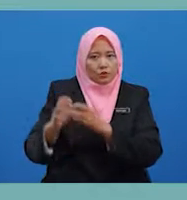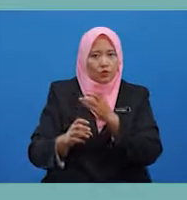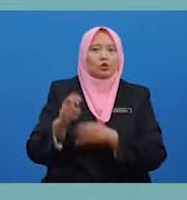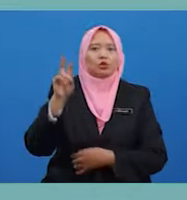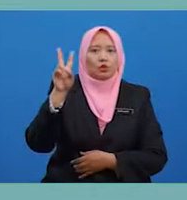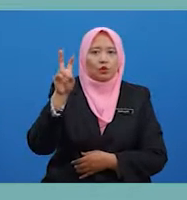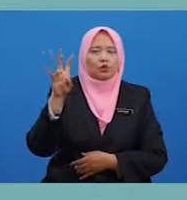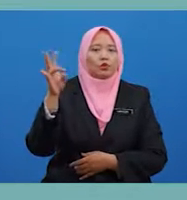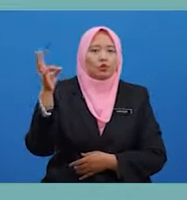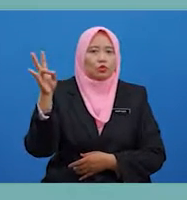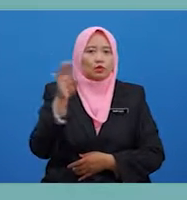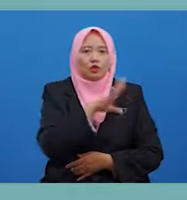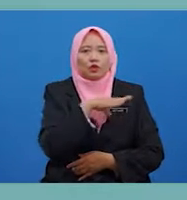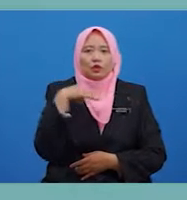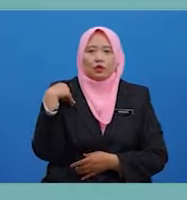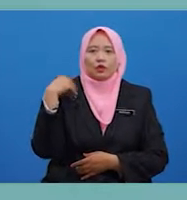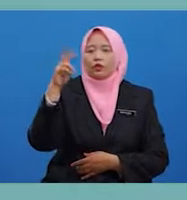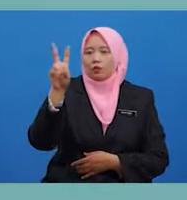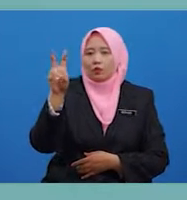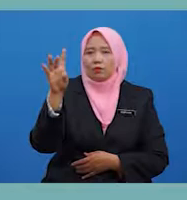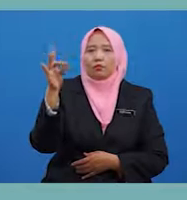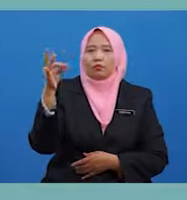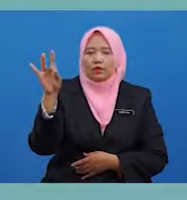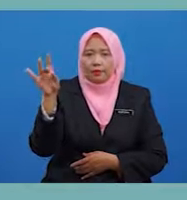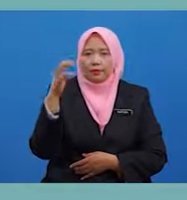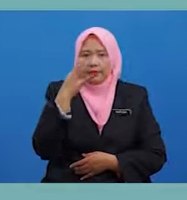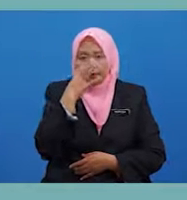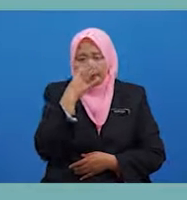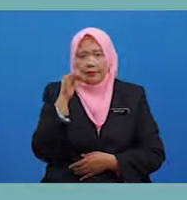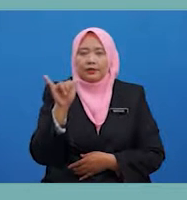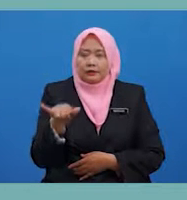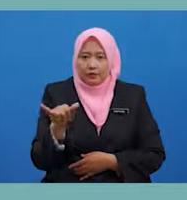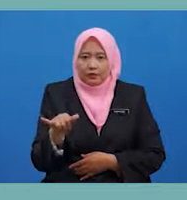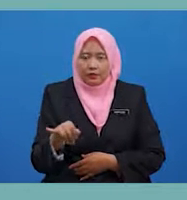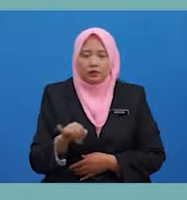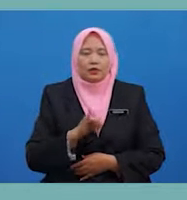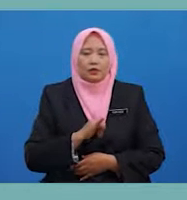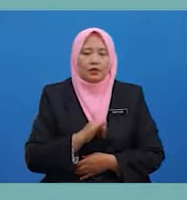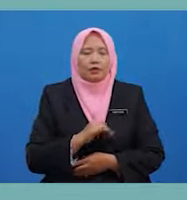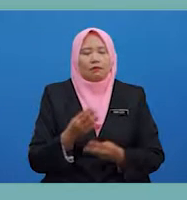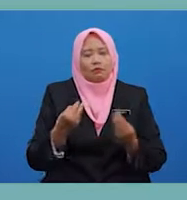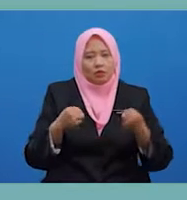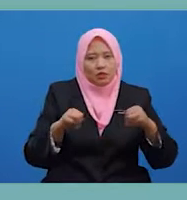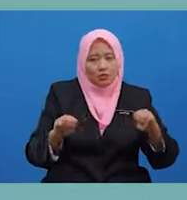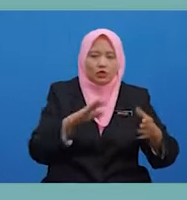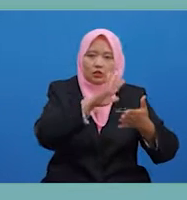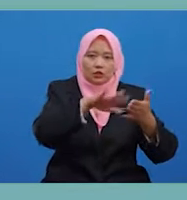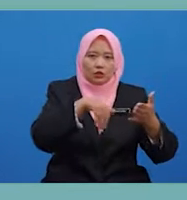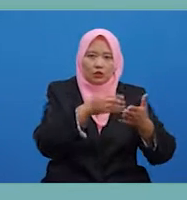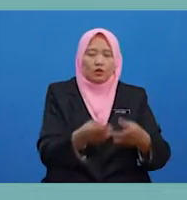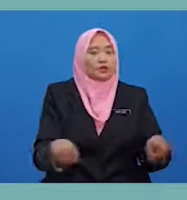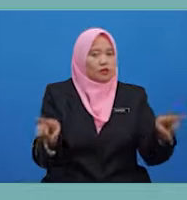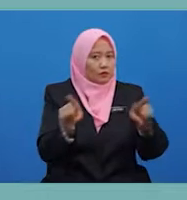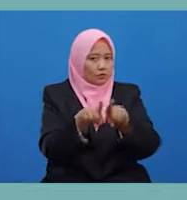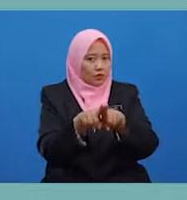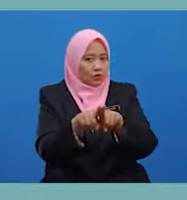2017 dan 2018. Ya, cikgu masih menggunakan jadual yang sama, tetapi